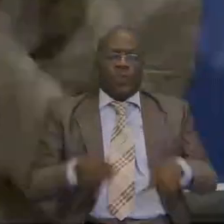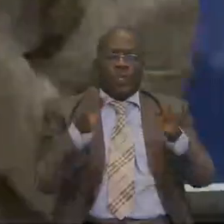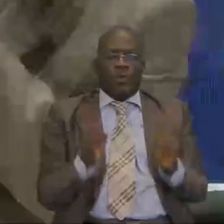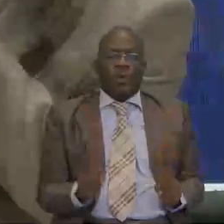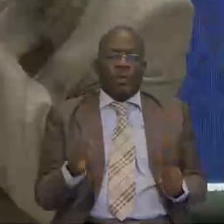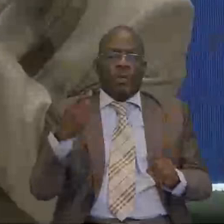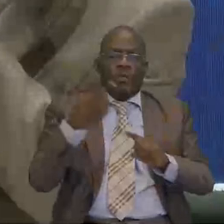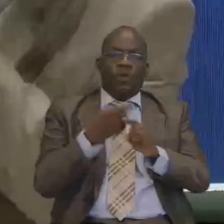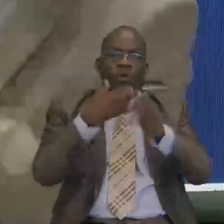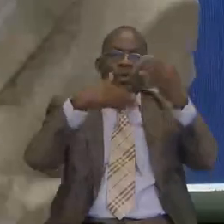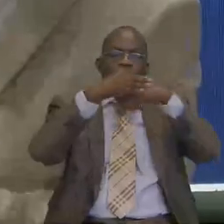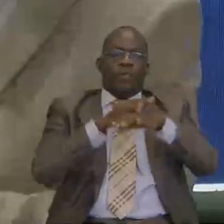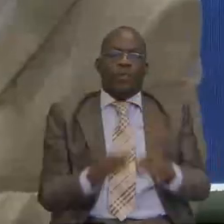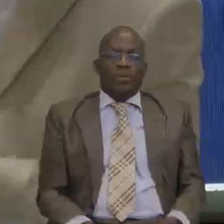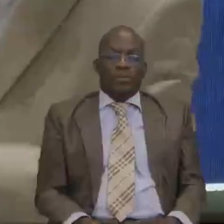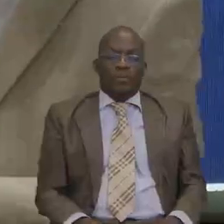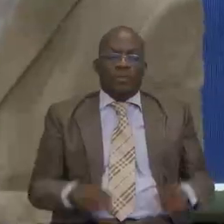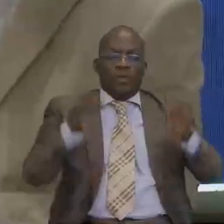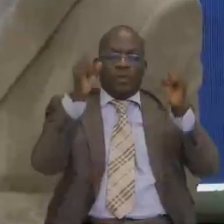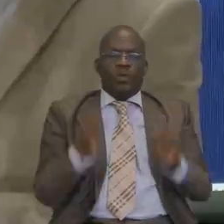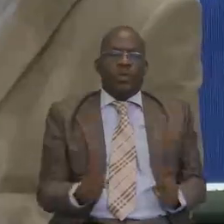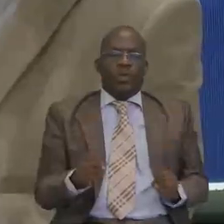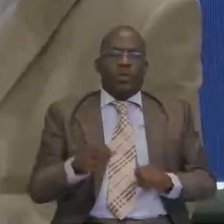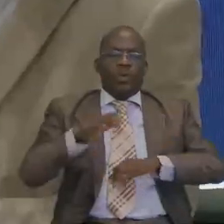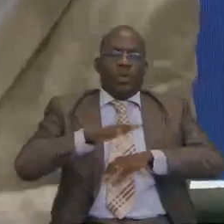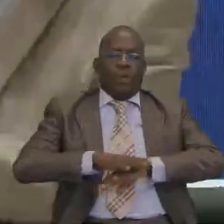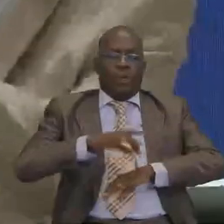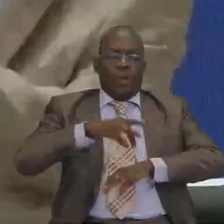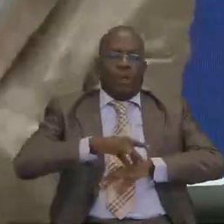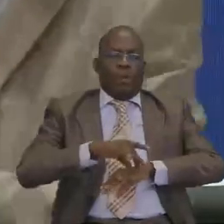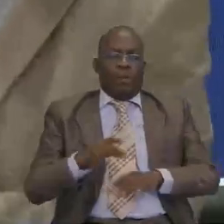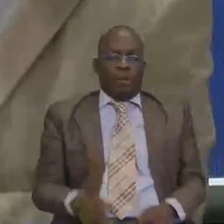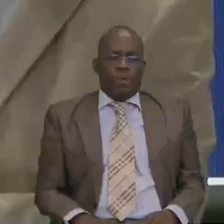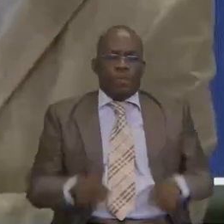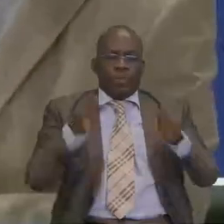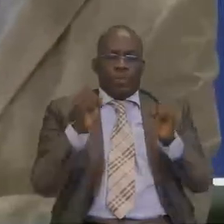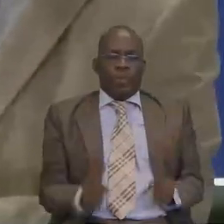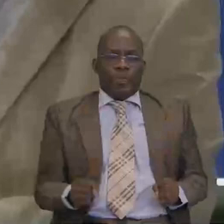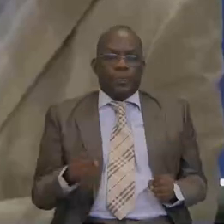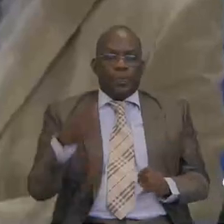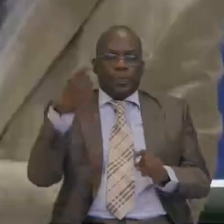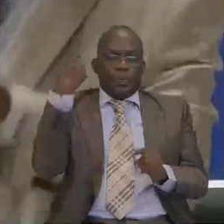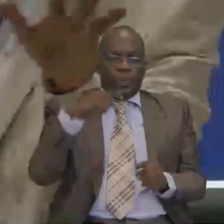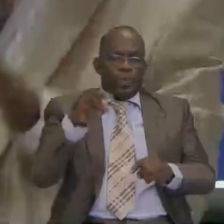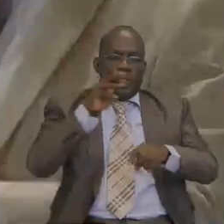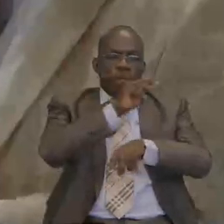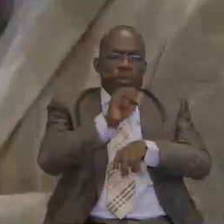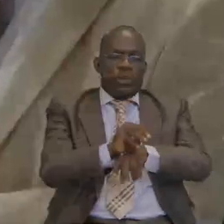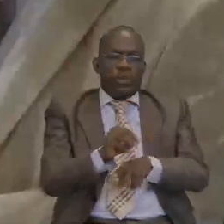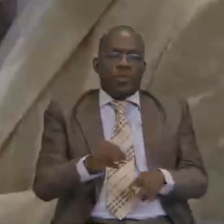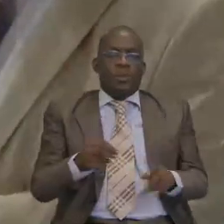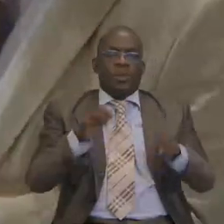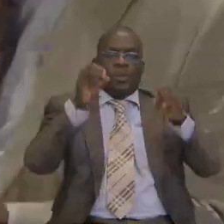La puissance d'en haut. La puissance sur la terre. La puissance pour le ministère.